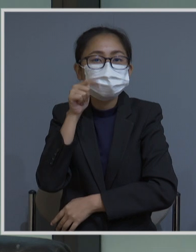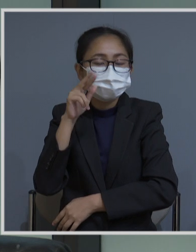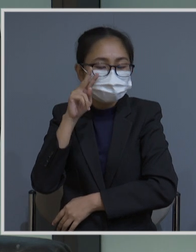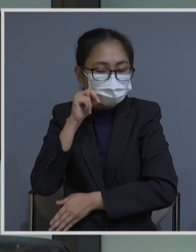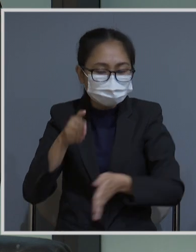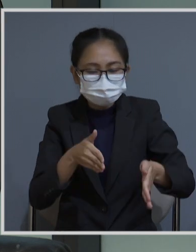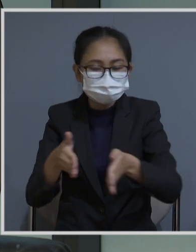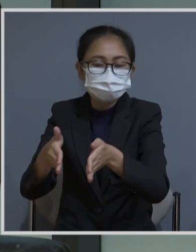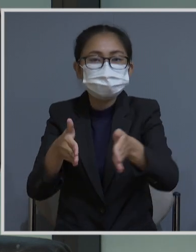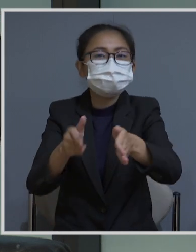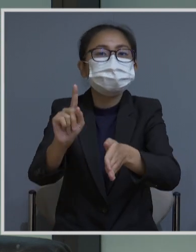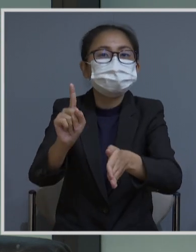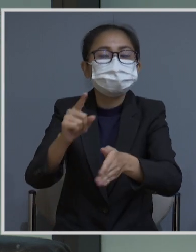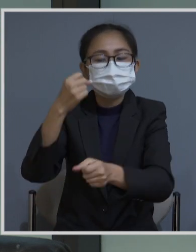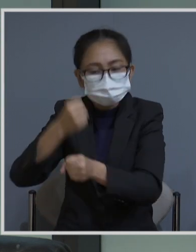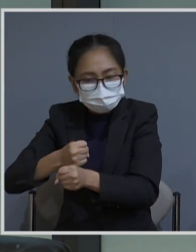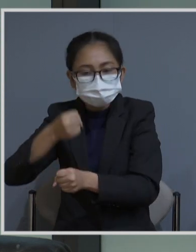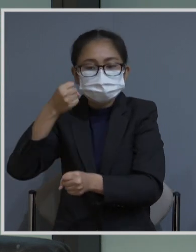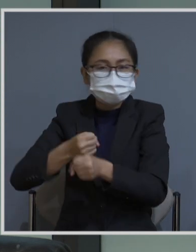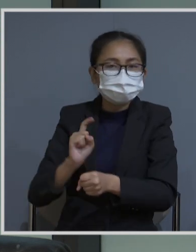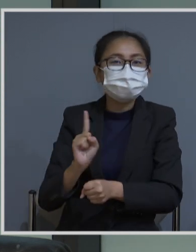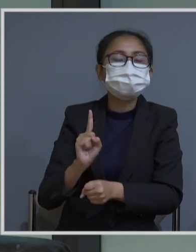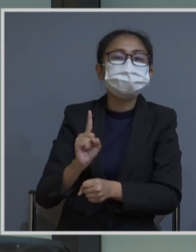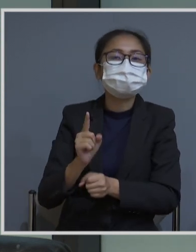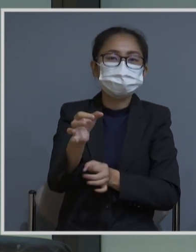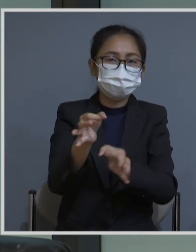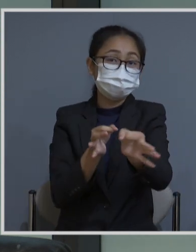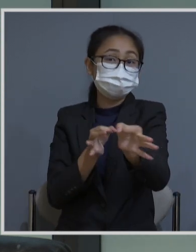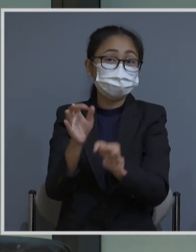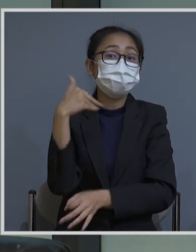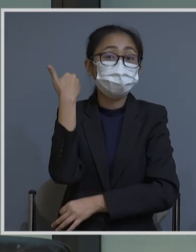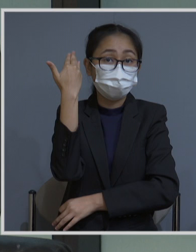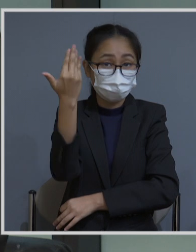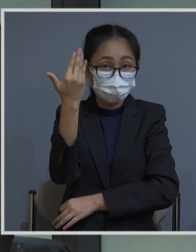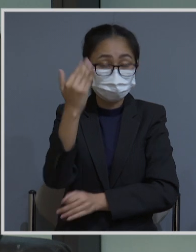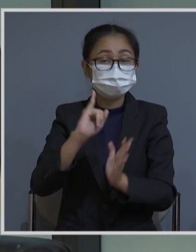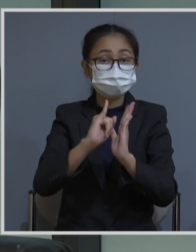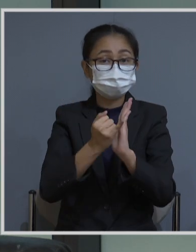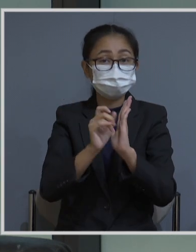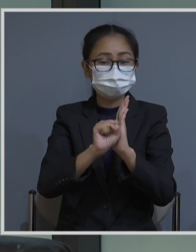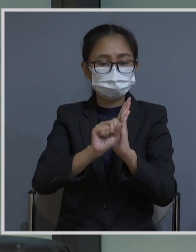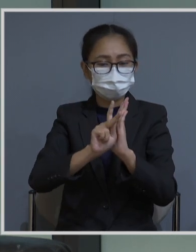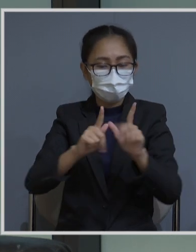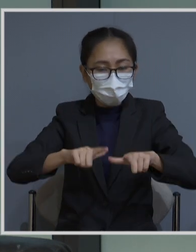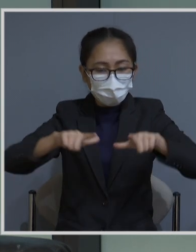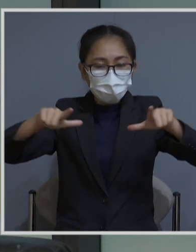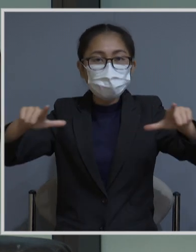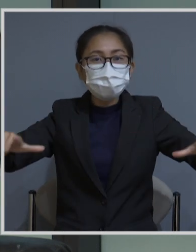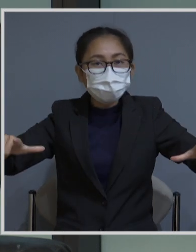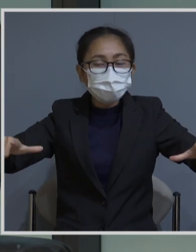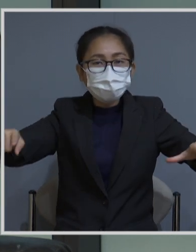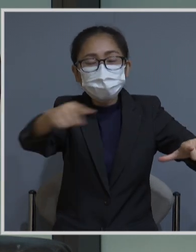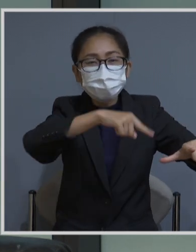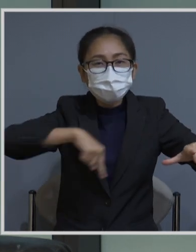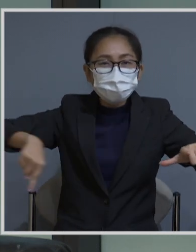ก่อนที่เราจะตอบว่าสร้างหรือไม่สร้างท่านอธิบายให้ฟังมาพื้นที่จังหวัดสกลนครใหญ่จะมีพื้น